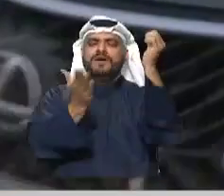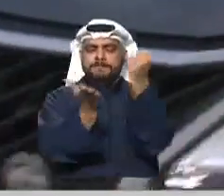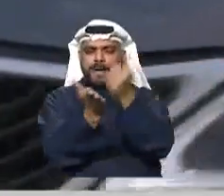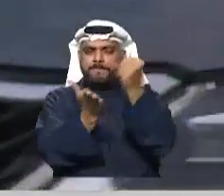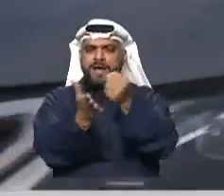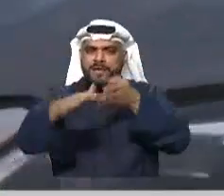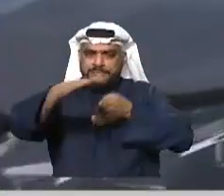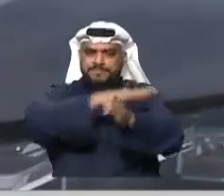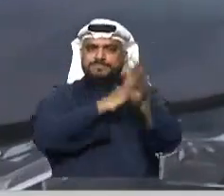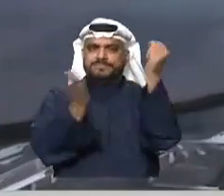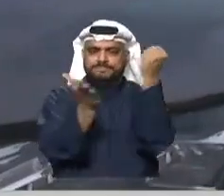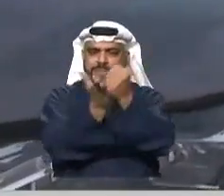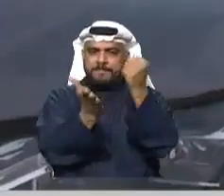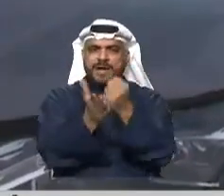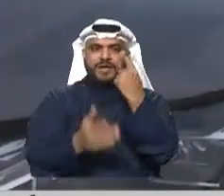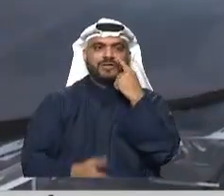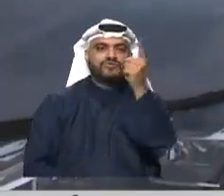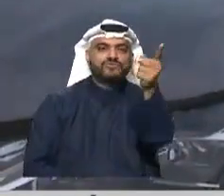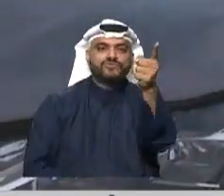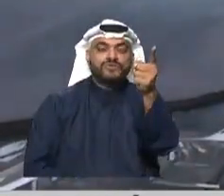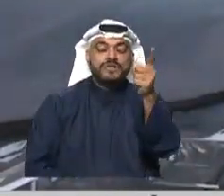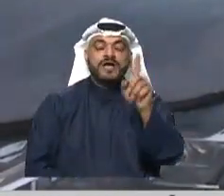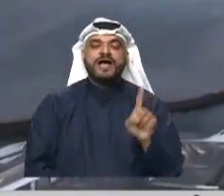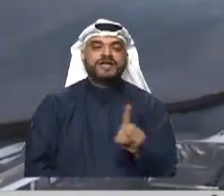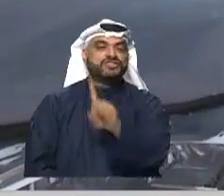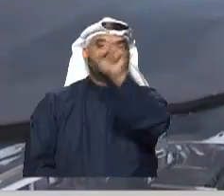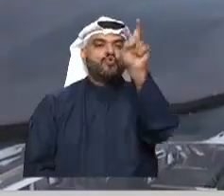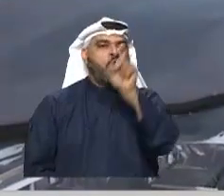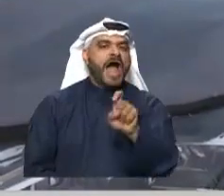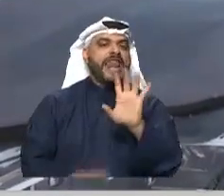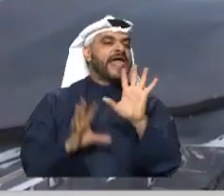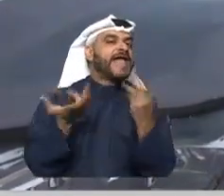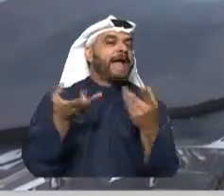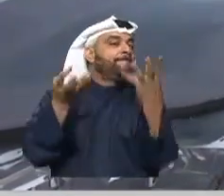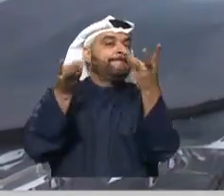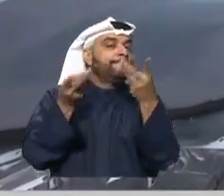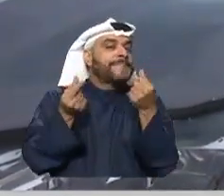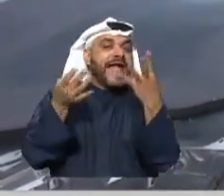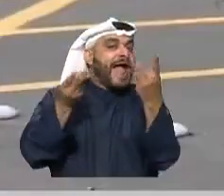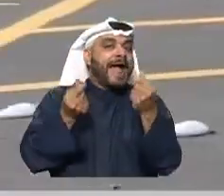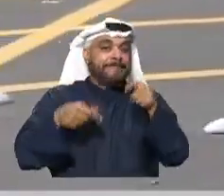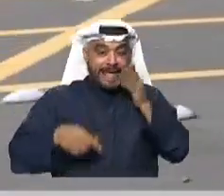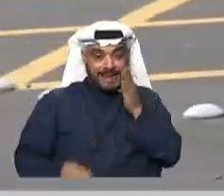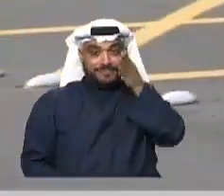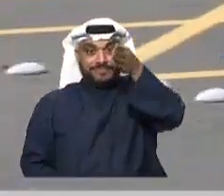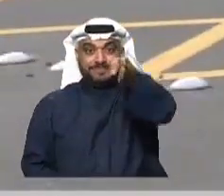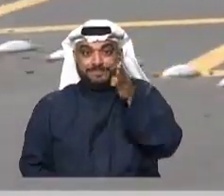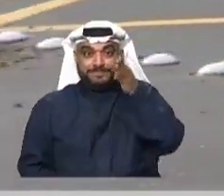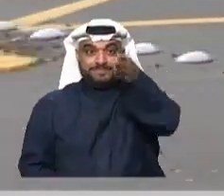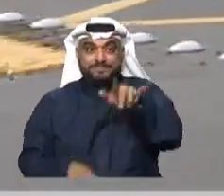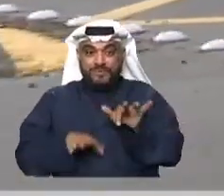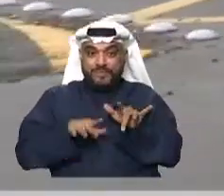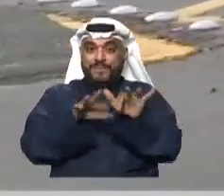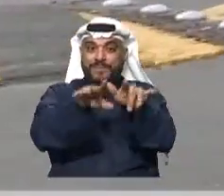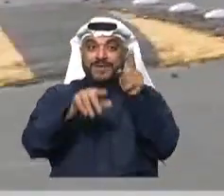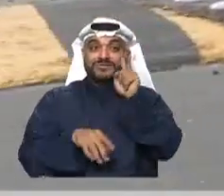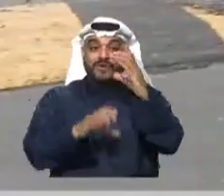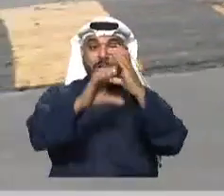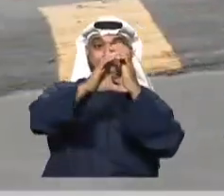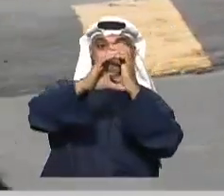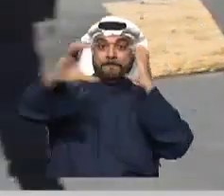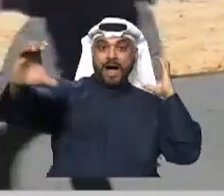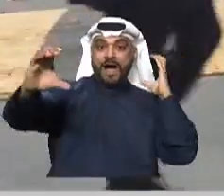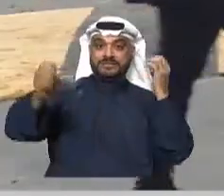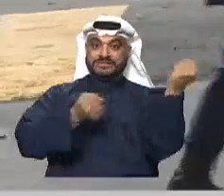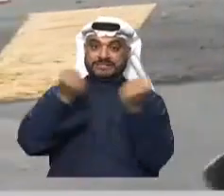يعني هل هناك إحصائية لدخول وخروج الجماهير التي ترتاد منفذ العبدلي في